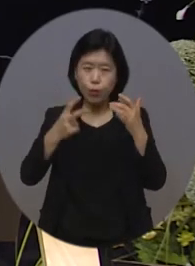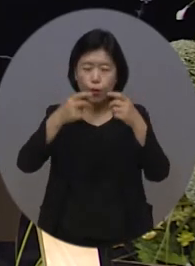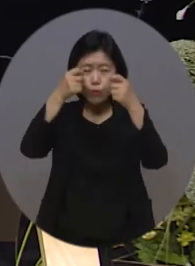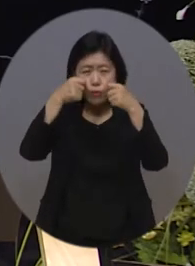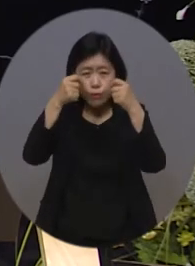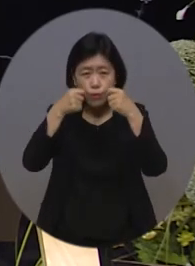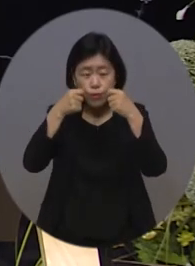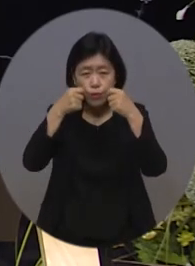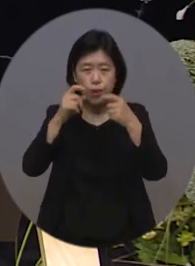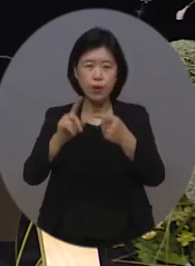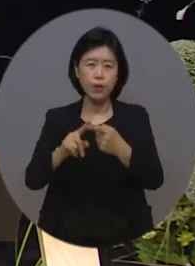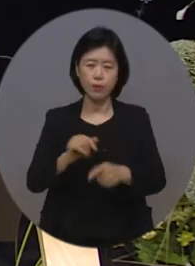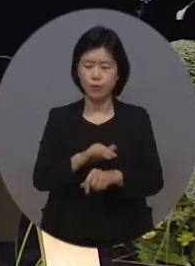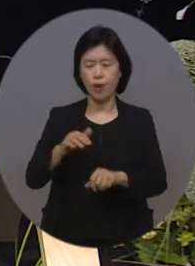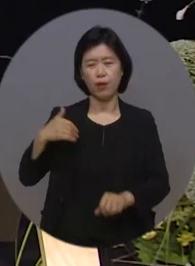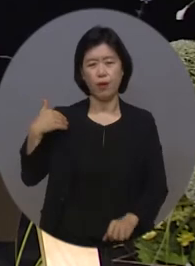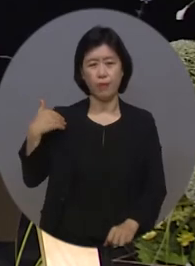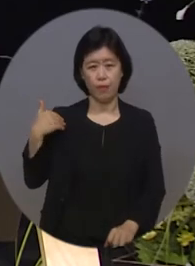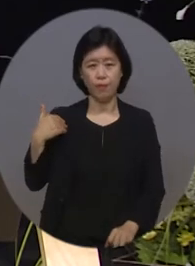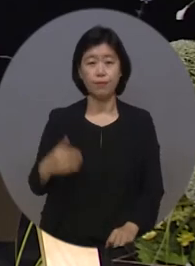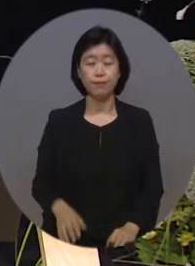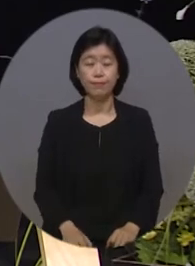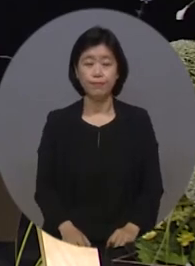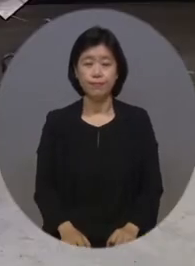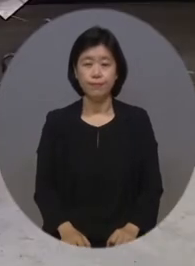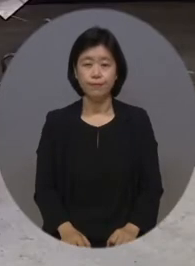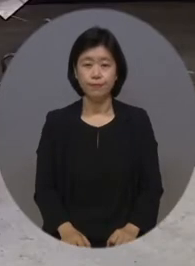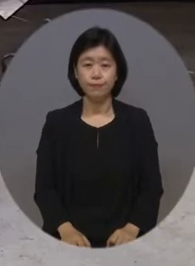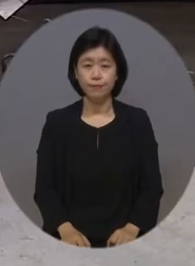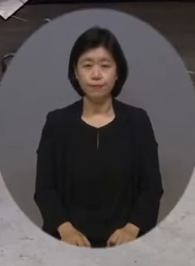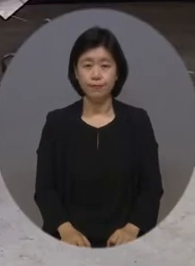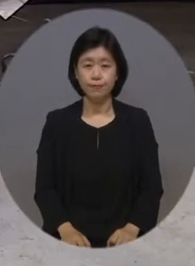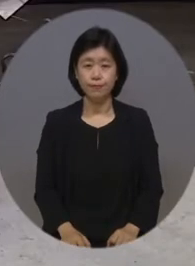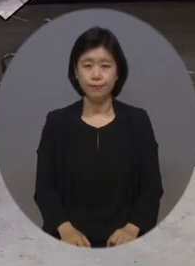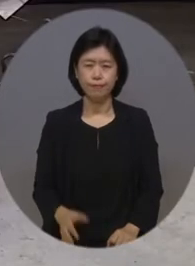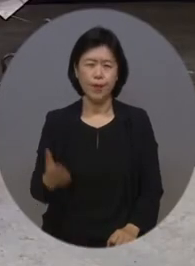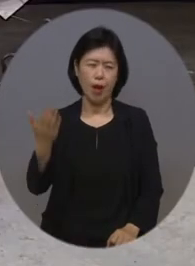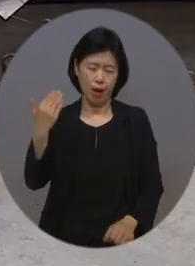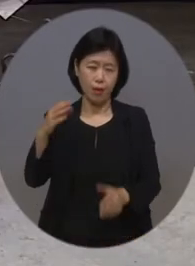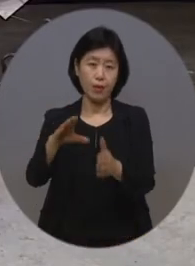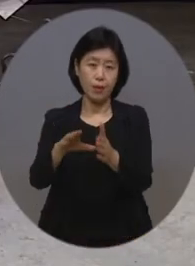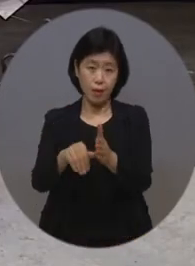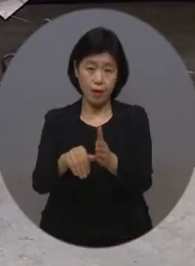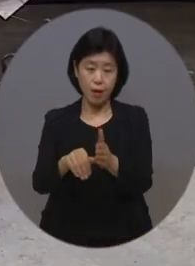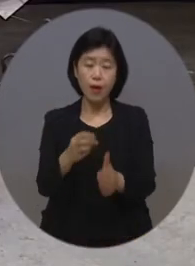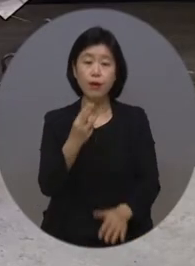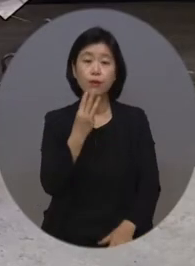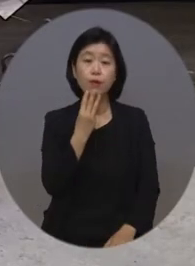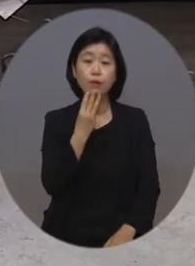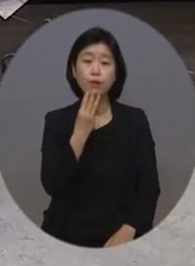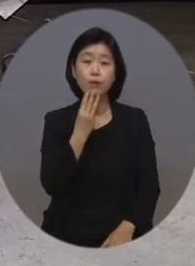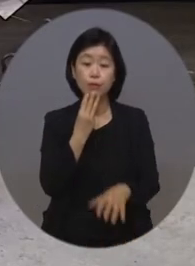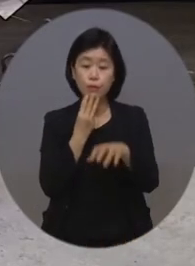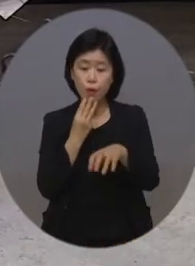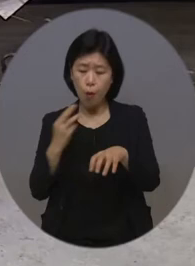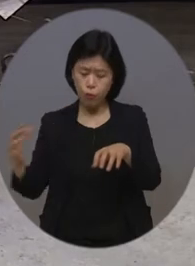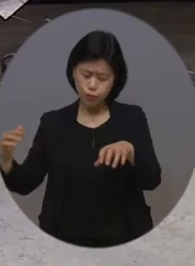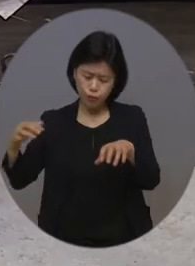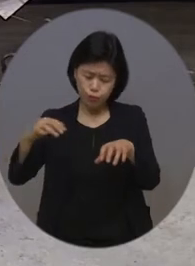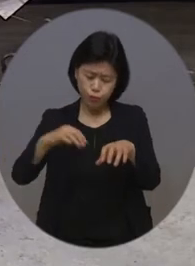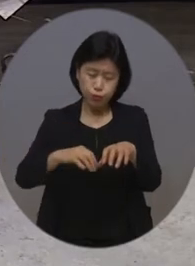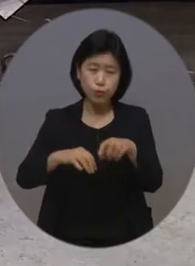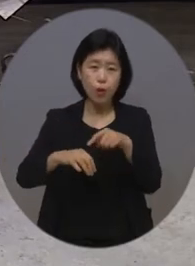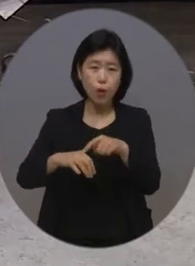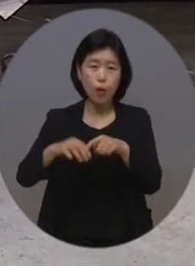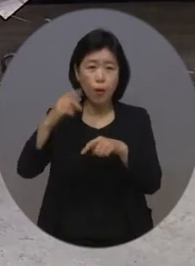울어주었던 눈물이라는 것을 말입니다. 당시 상경한다는 것은 흙을 뿌리치고